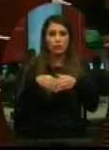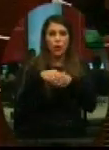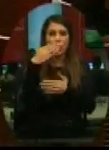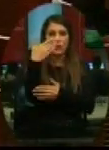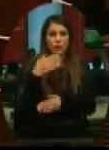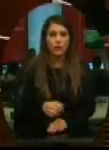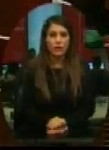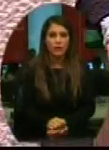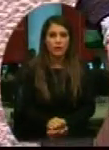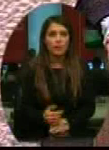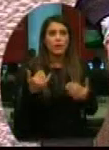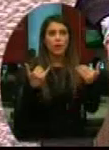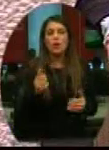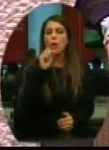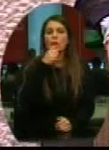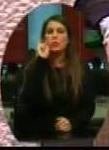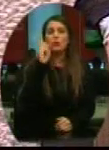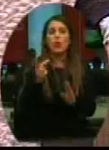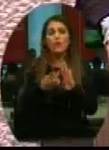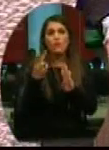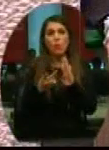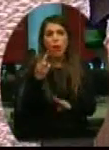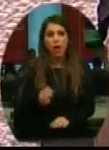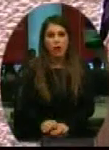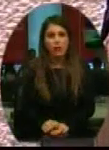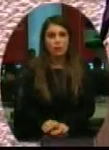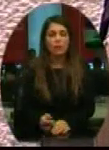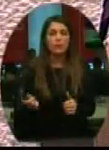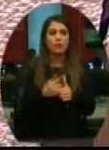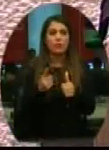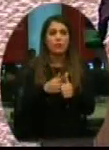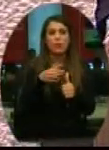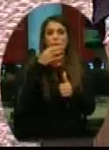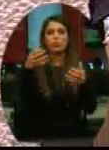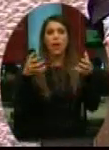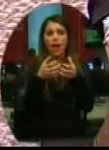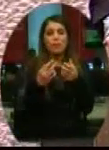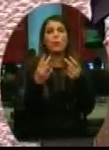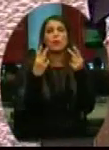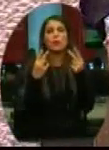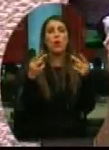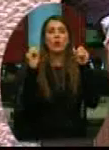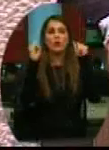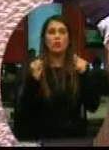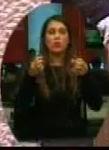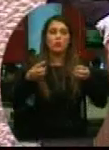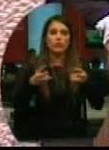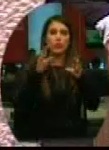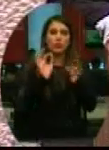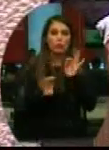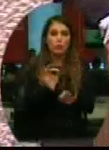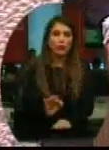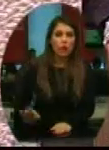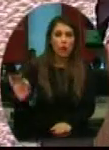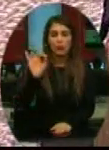היום היסטוריה כפולה. ראשית, הגענו את משאל העם כעקרון יסוד בשיטת המשפט שלנו,